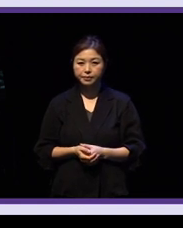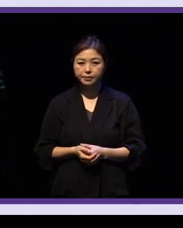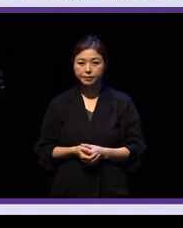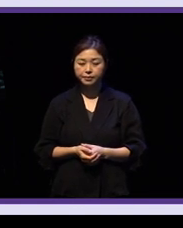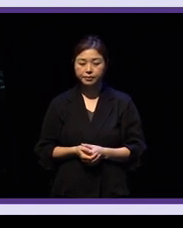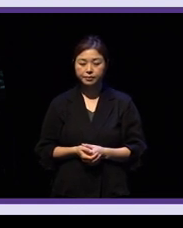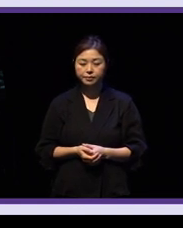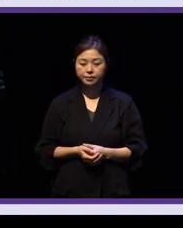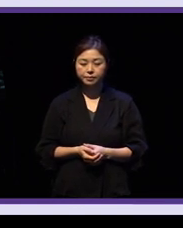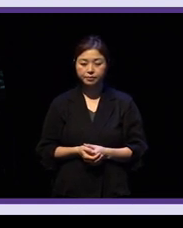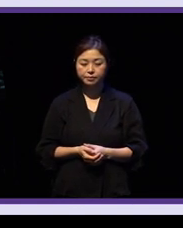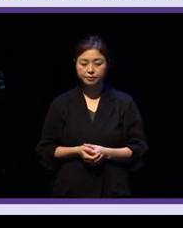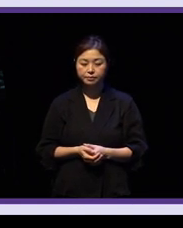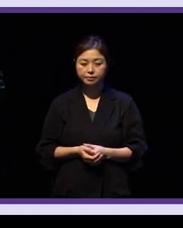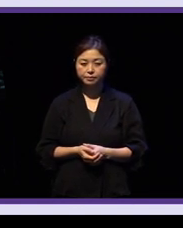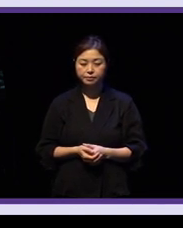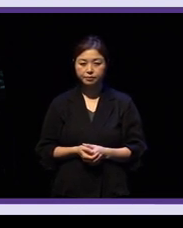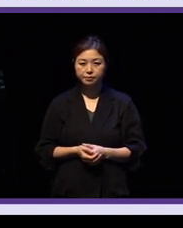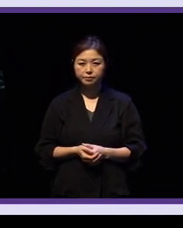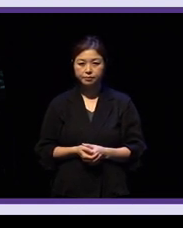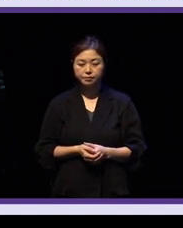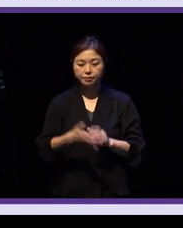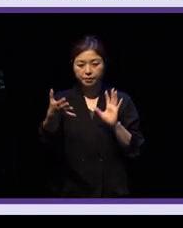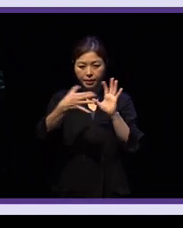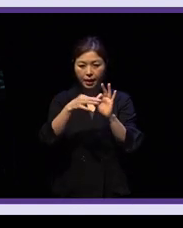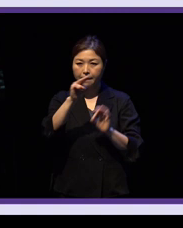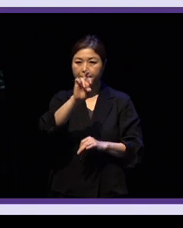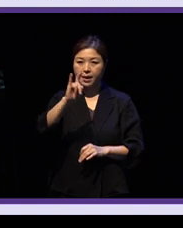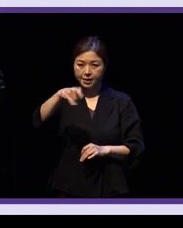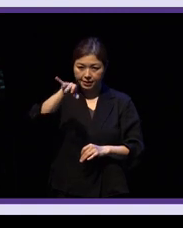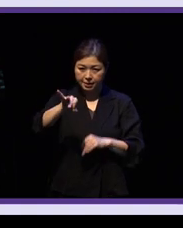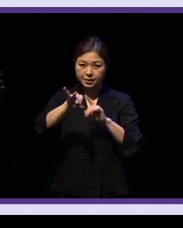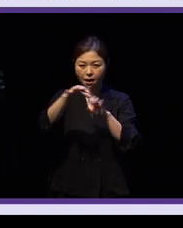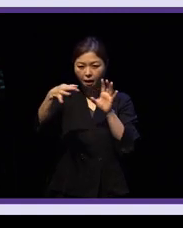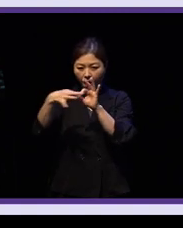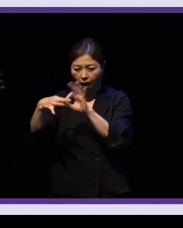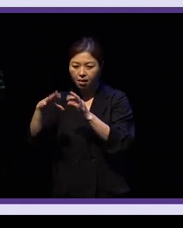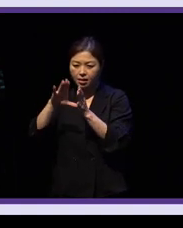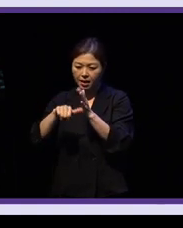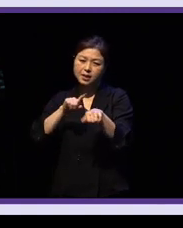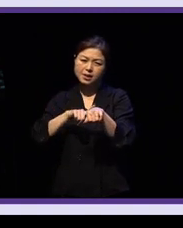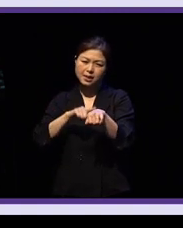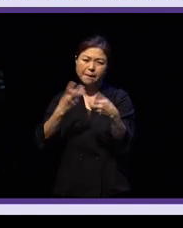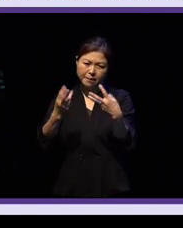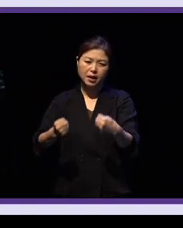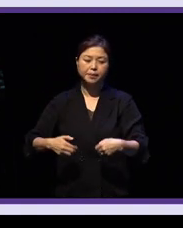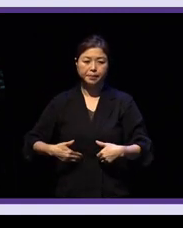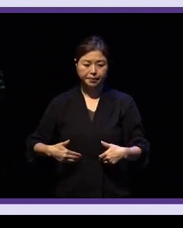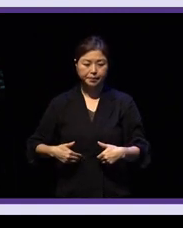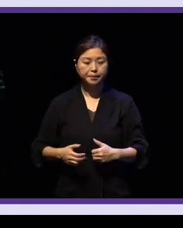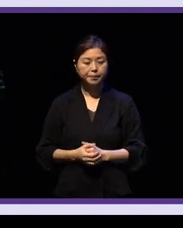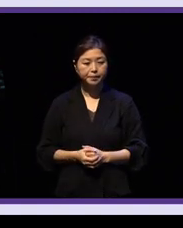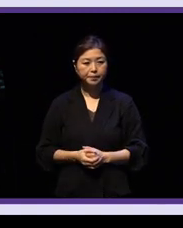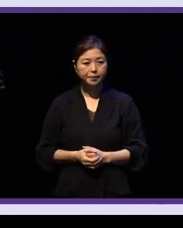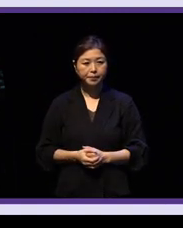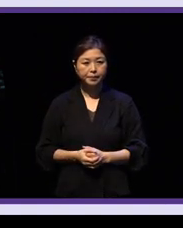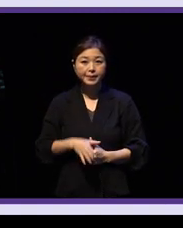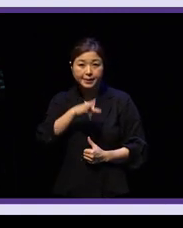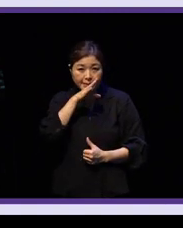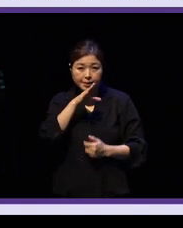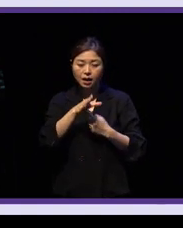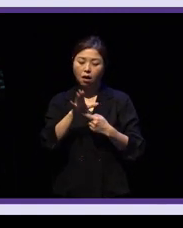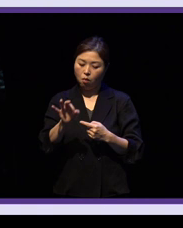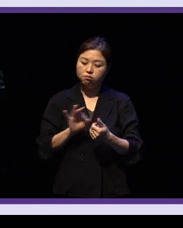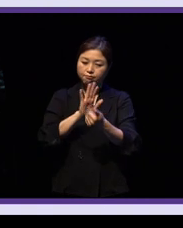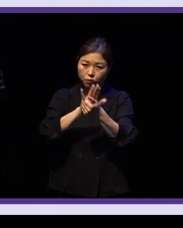다른 사업과는 달리 조금 아까 말씀드렸던 매칭 과정이 조금 시간이 소요가 되는 그런 부분들이 있어서 실제 보조금을